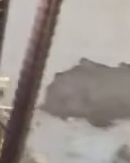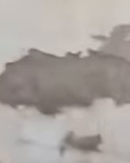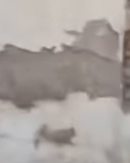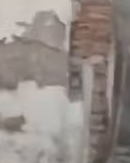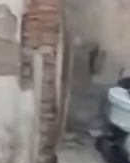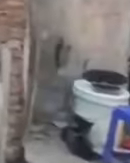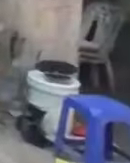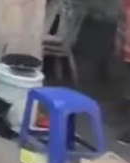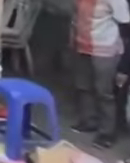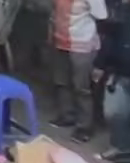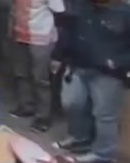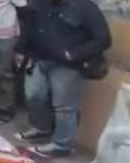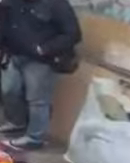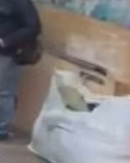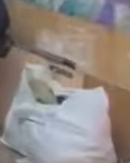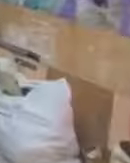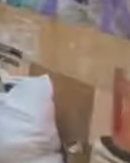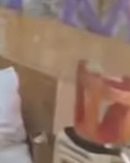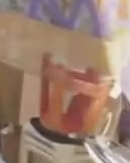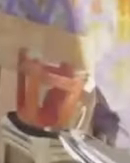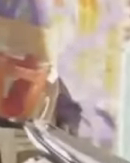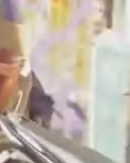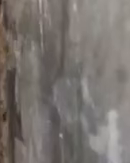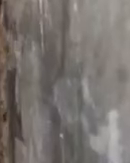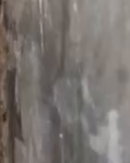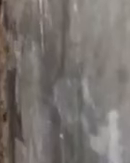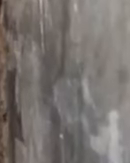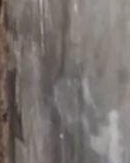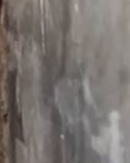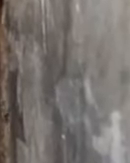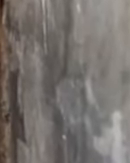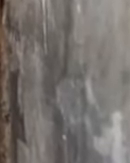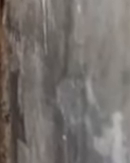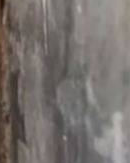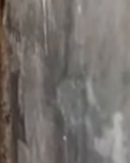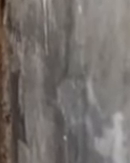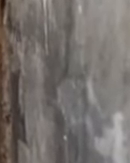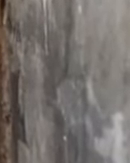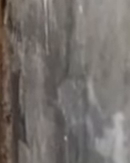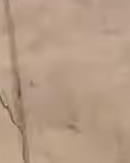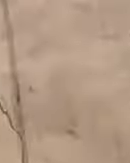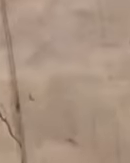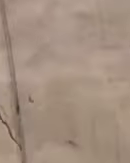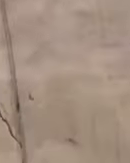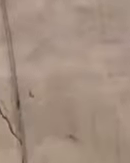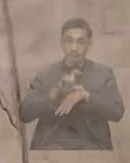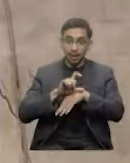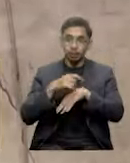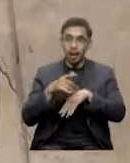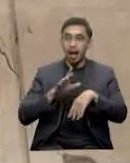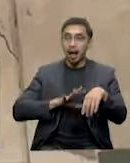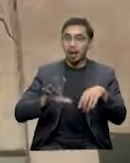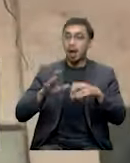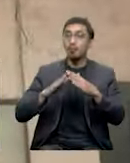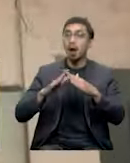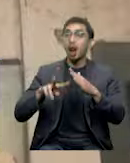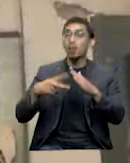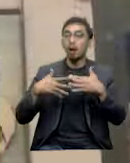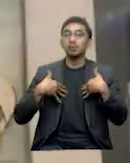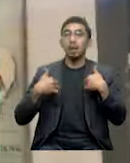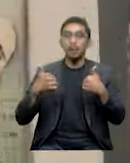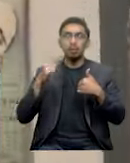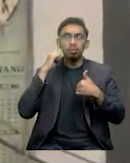Saat kejadian, Salim sang ayah tengah beribadah sholat maghrib di luar rumah. Sementara sang anak berhasil menyelamatkan diri saat mendengar suara gemeretak